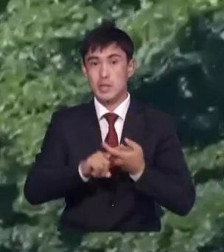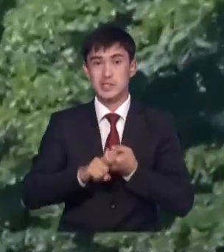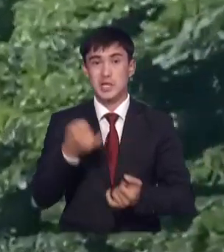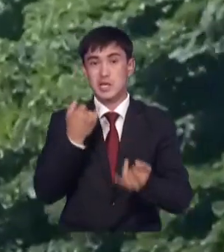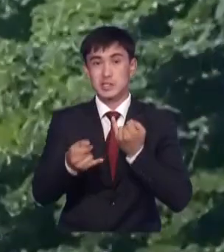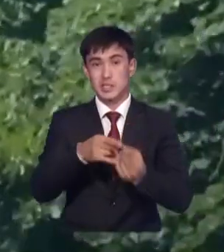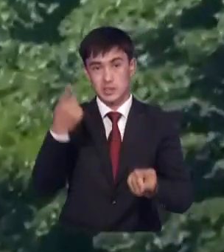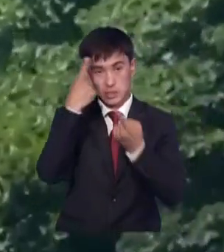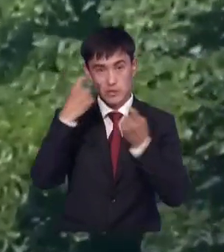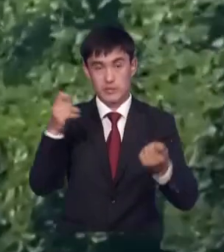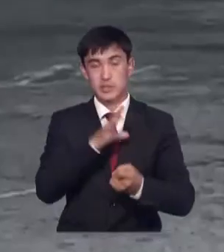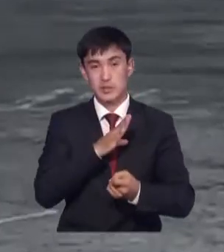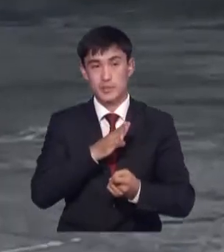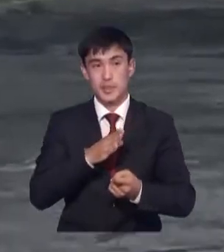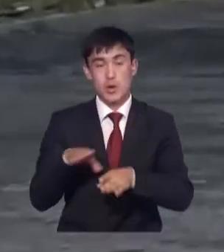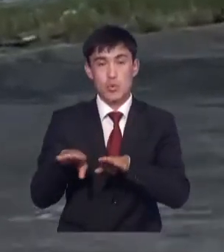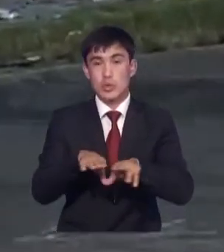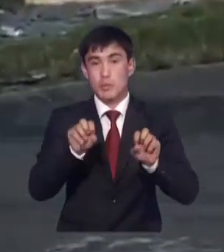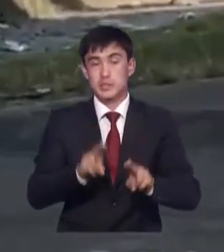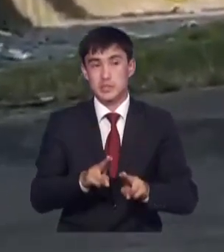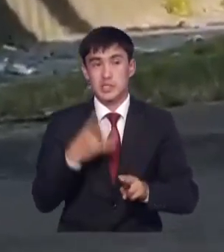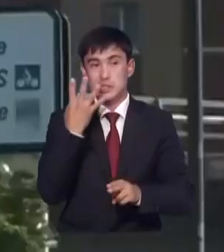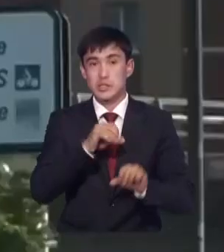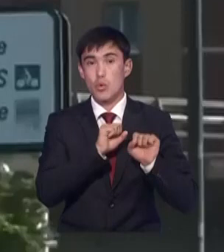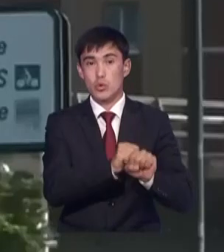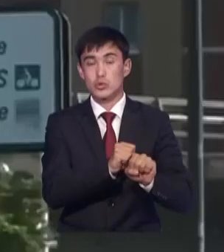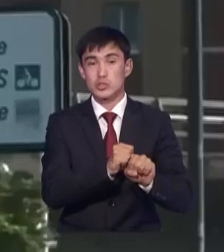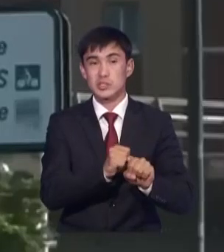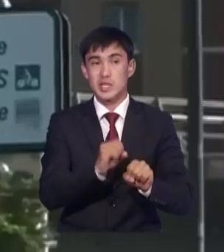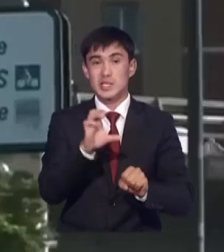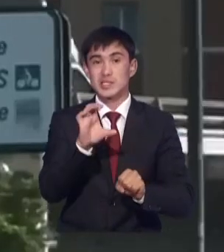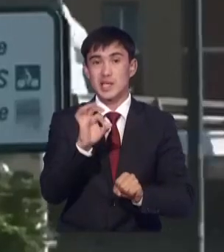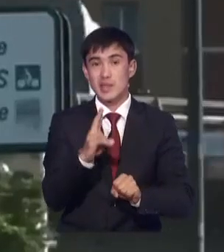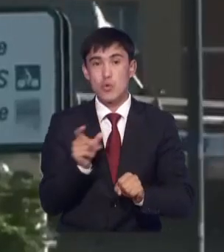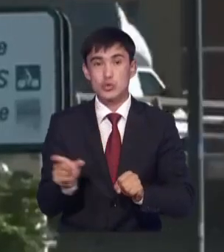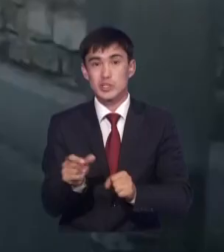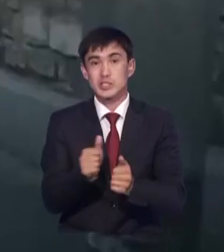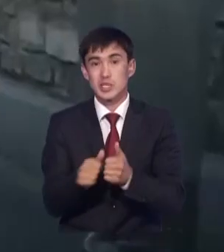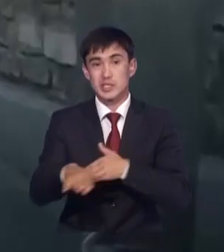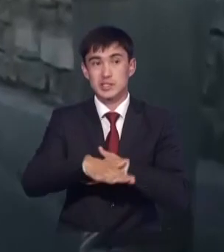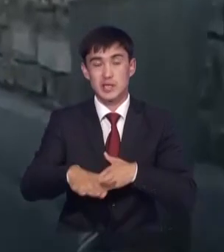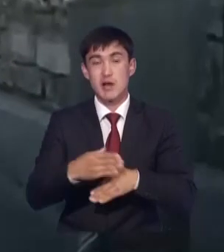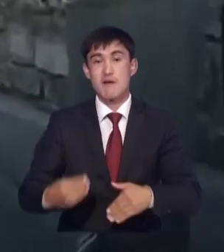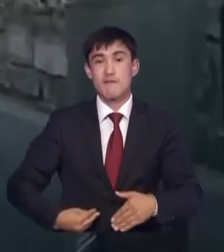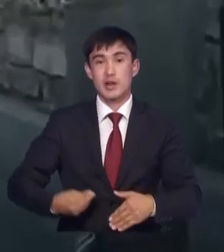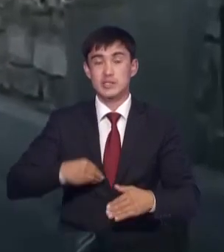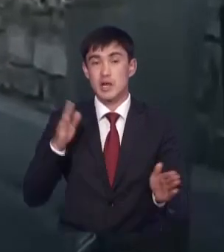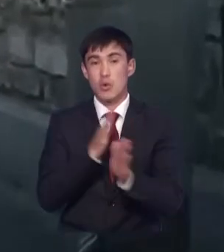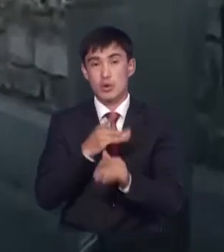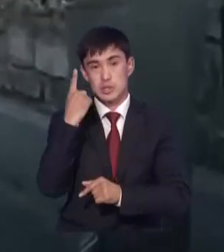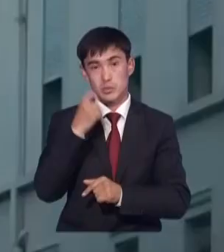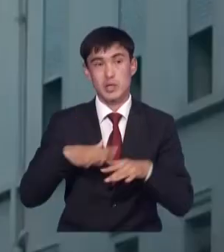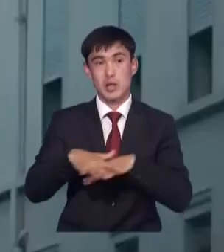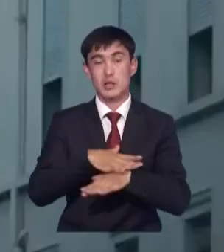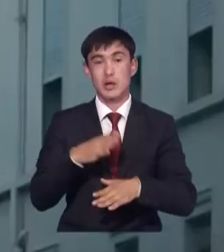ескерту жарияланған. Қала тұрғындары мен қонақтары ыстықтан қорғану үшін Сена өзенінің жағасында жүр. Метео Франс ауа райы қызметі